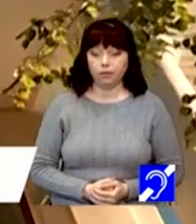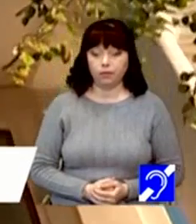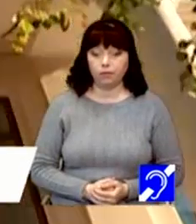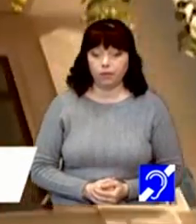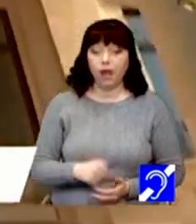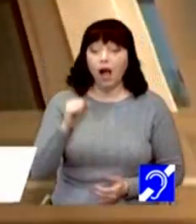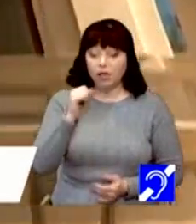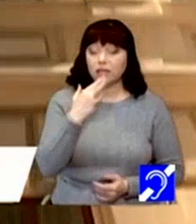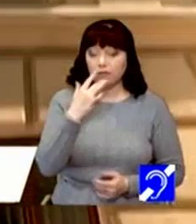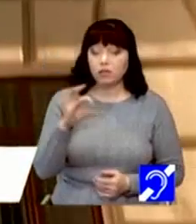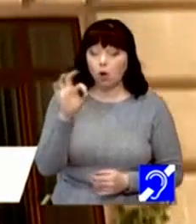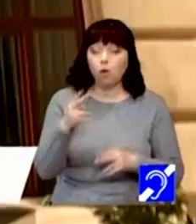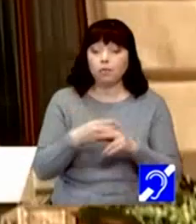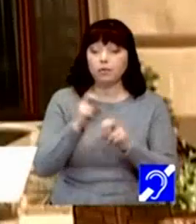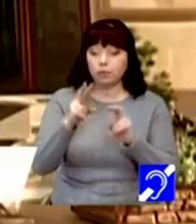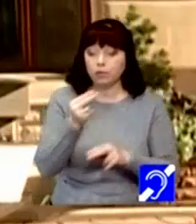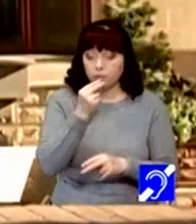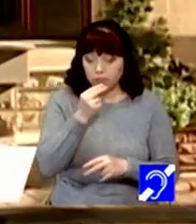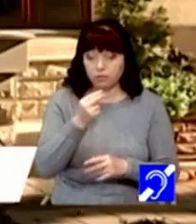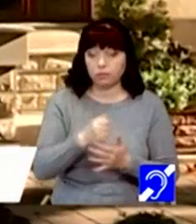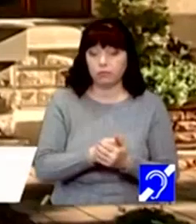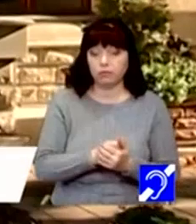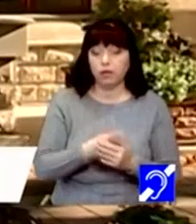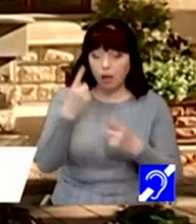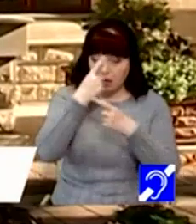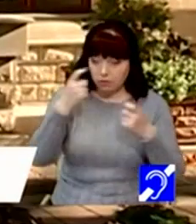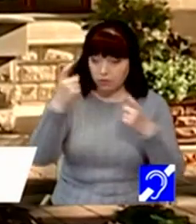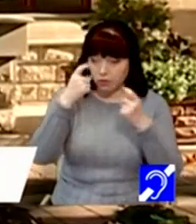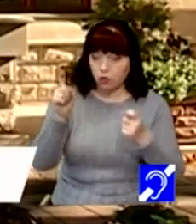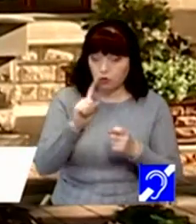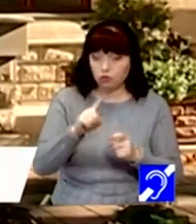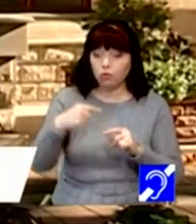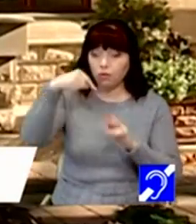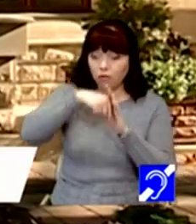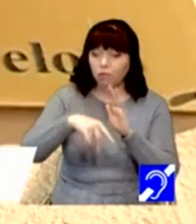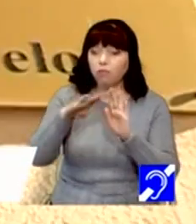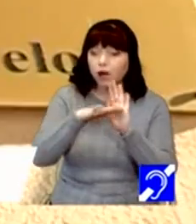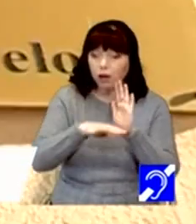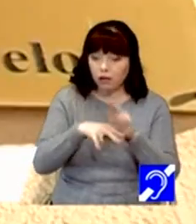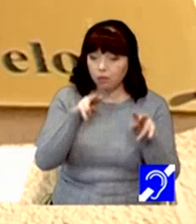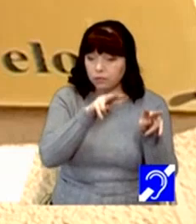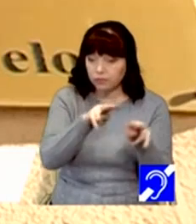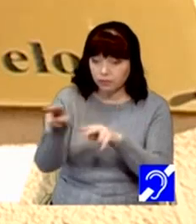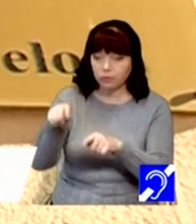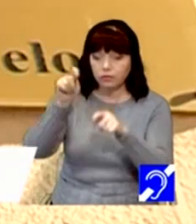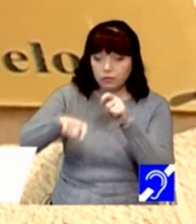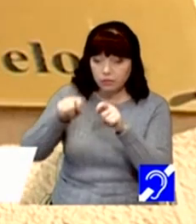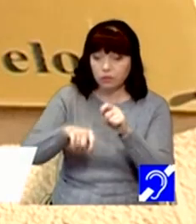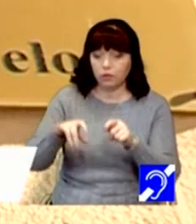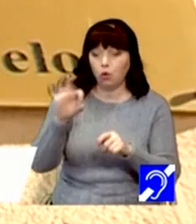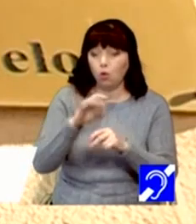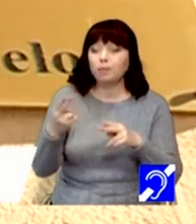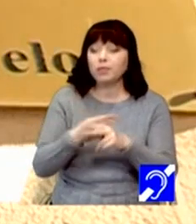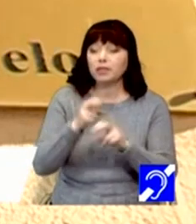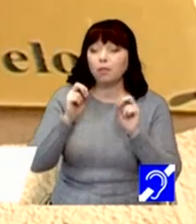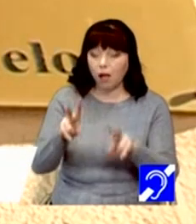PSI în laterale pentru siguranța alimentelor informează că în cadrul programului de monitorizare și supraveghere în domeniul siguranței